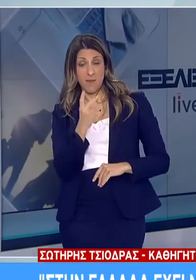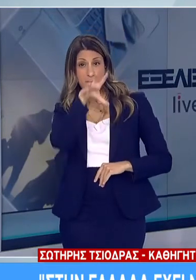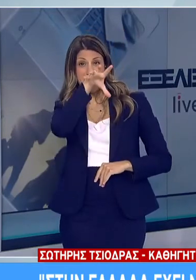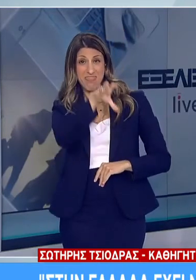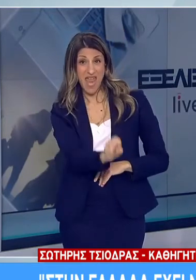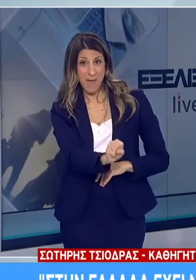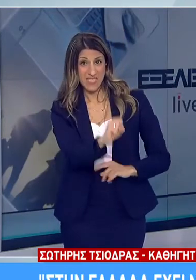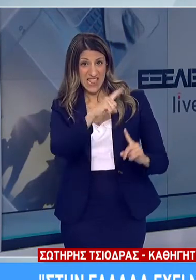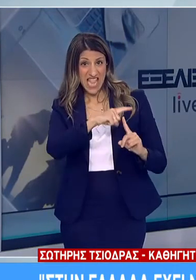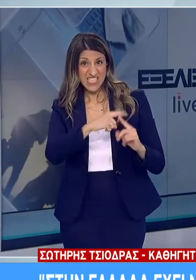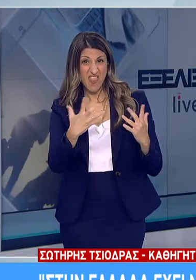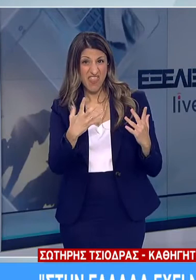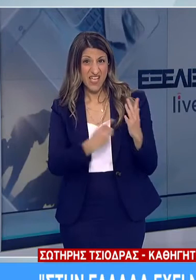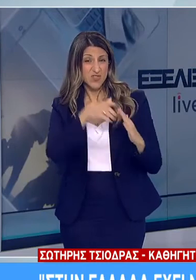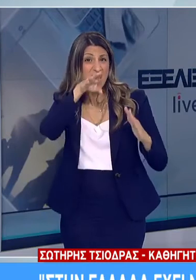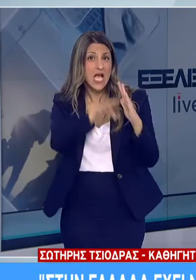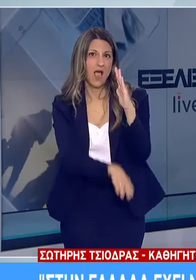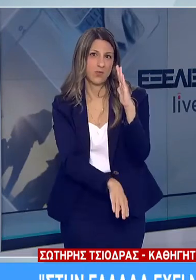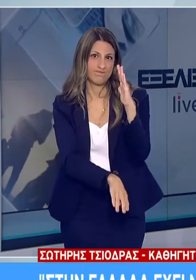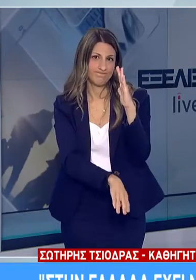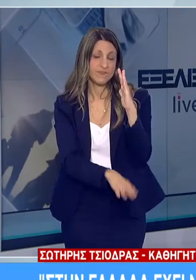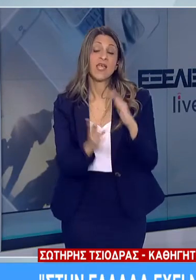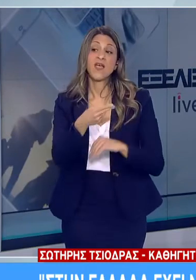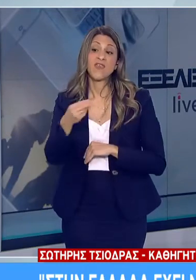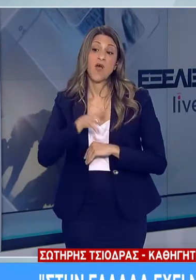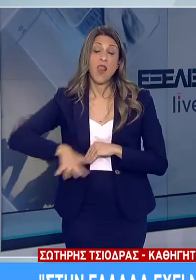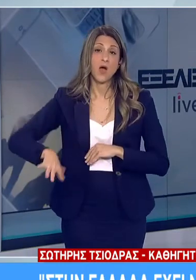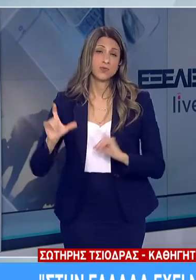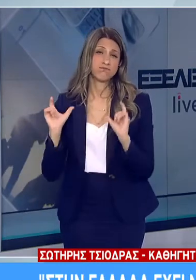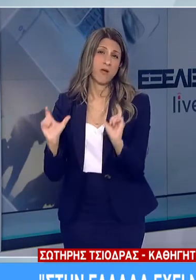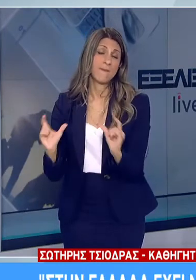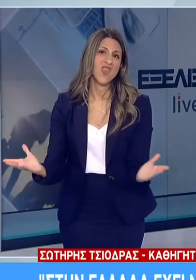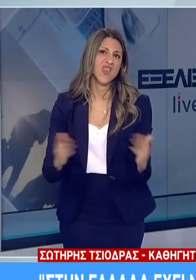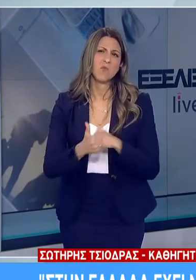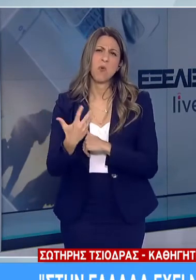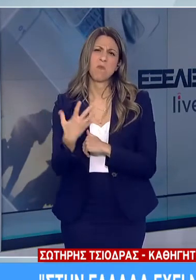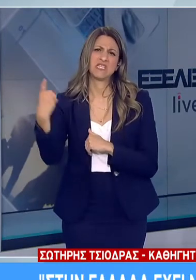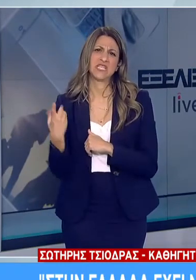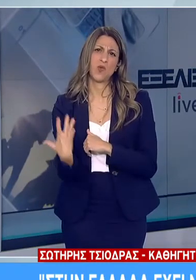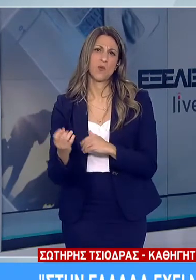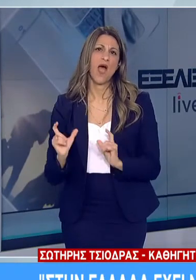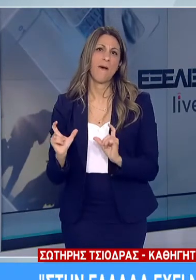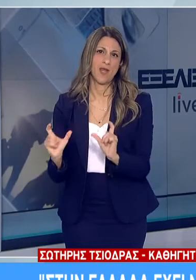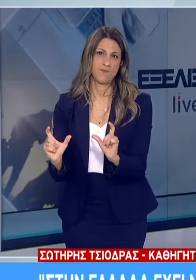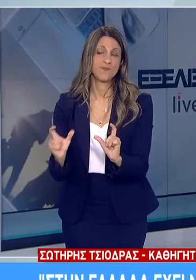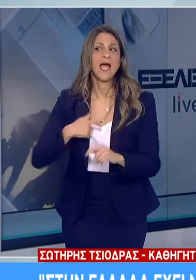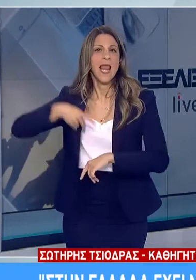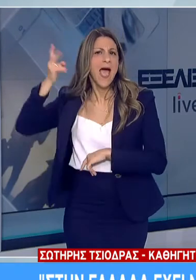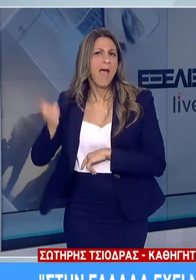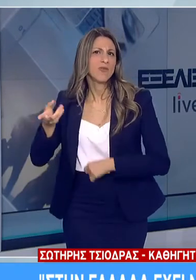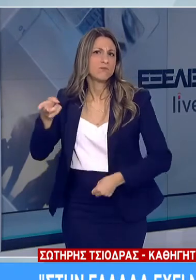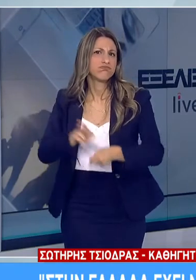κατά 10 φορές. Αλλά δυστυχώς ακόμη χαμηλά επίπεδα ανοσίας, γύρω στο 5%. Και υπολογίστηκε ένας κίνδυνος